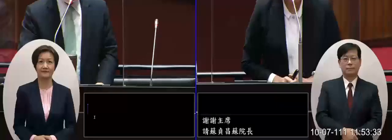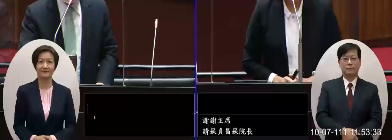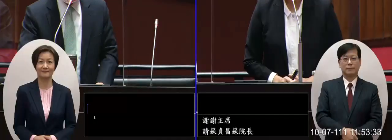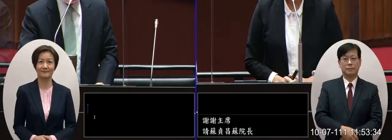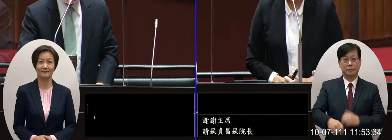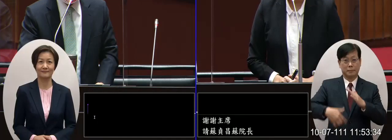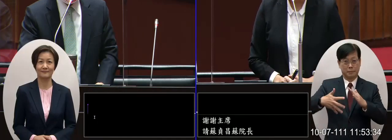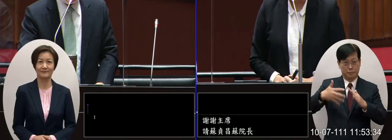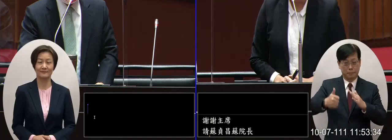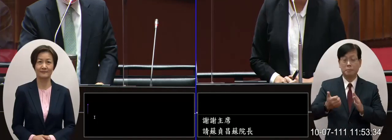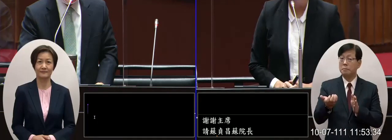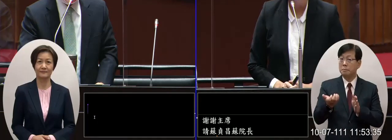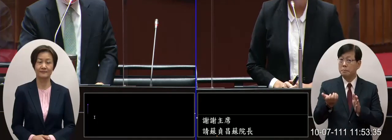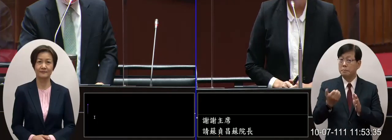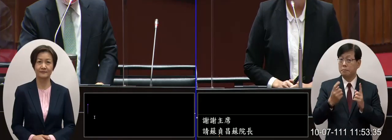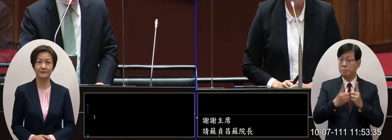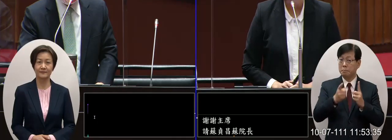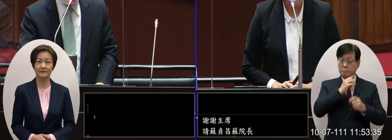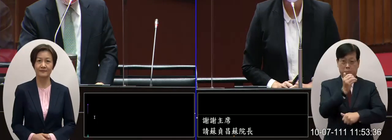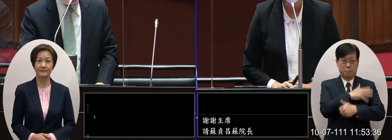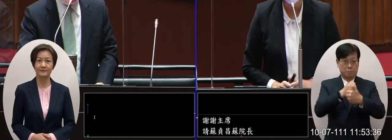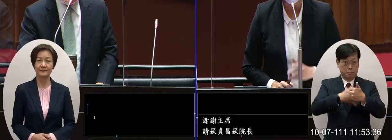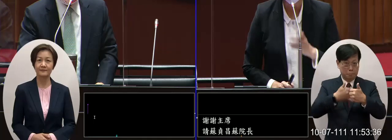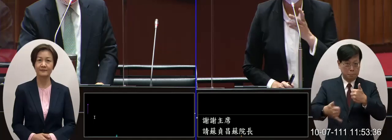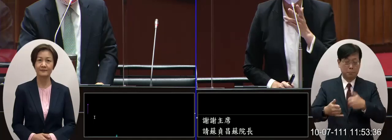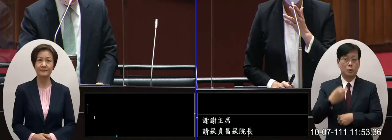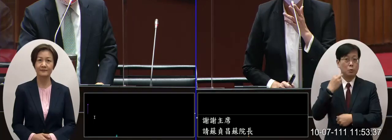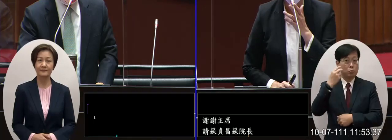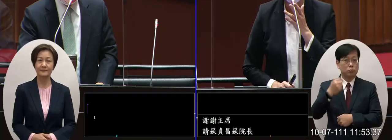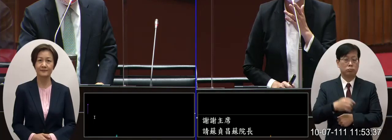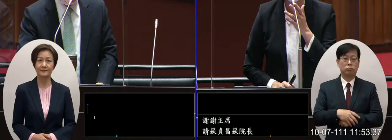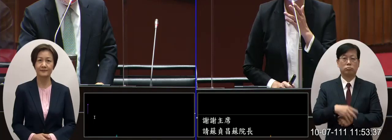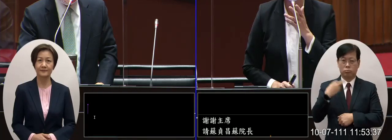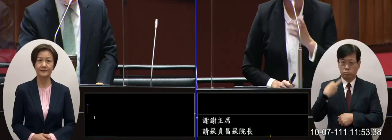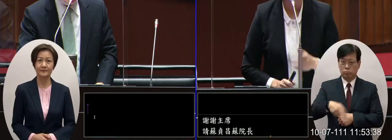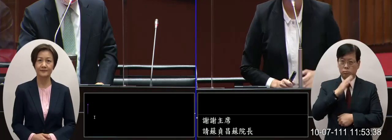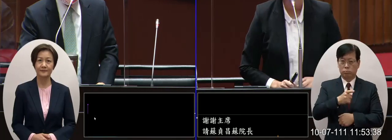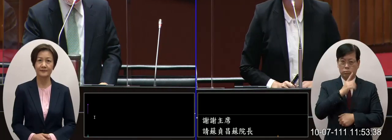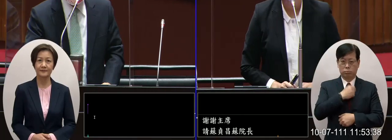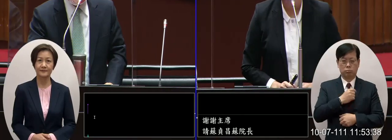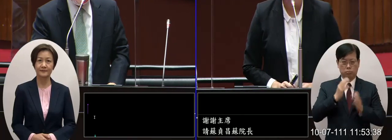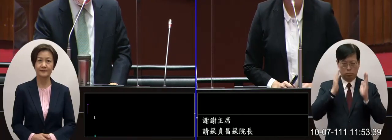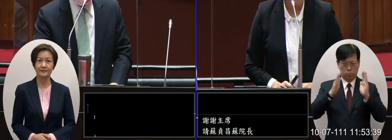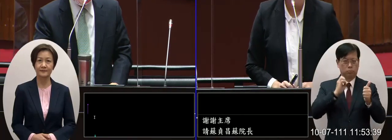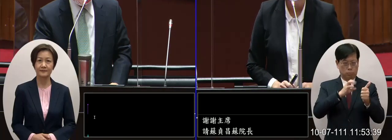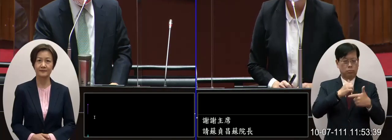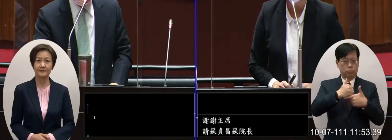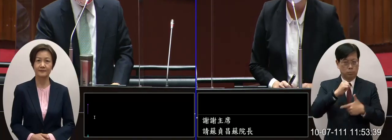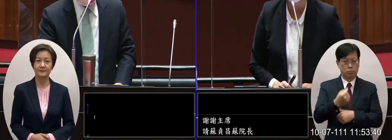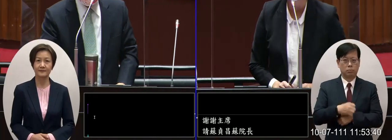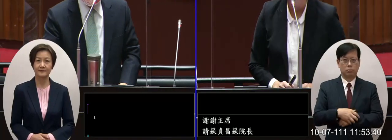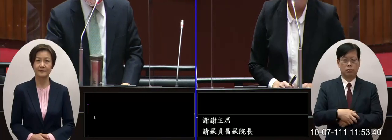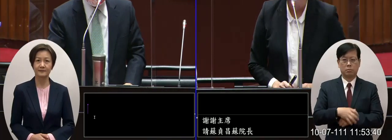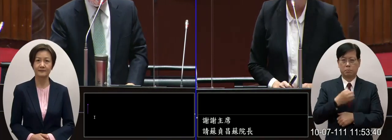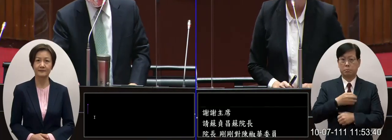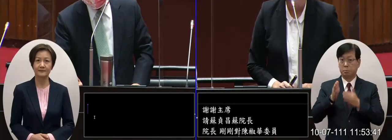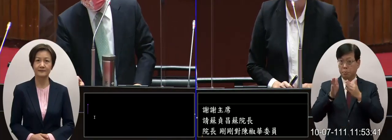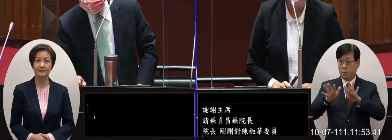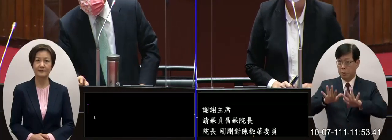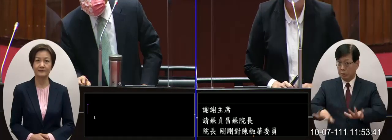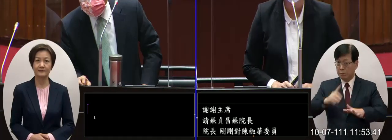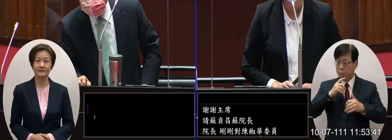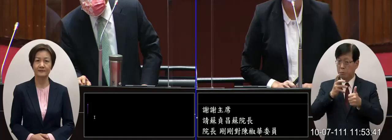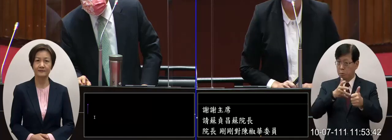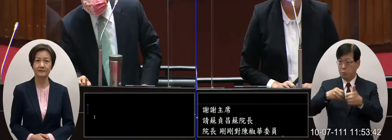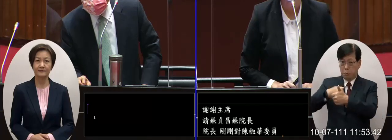院长，刚刚对陈椒华委员，我觉得我想要给你一个郑重的一个建议，不该对在这里